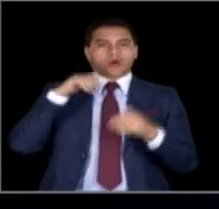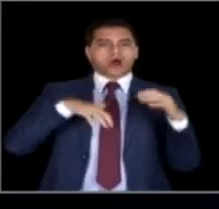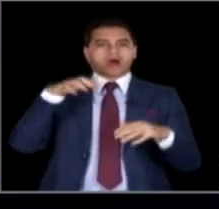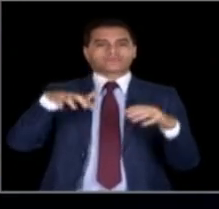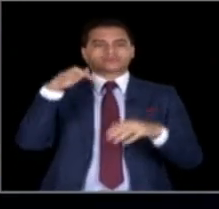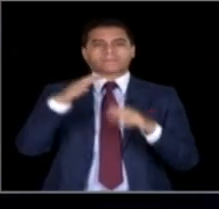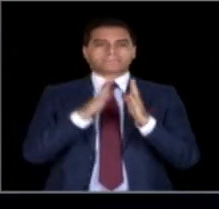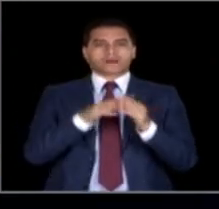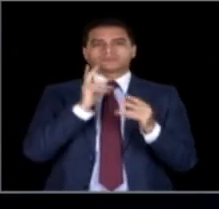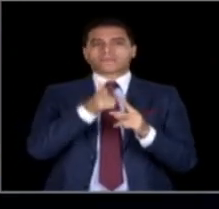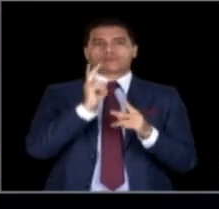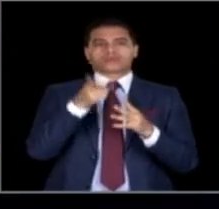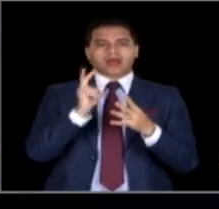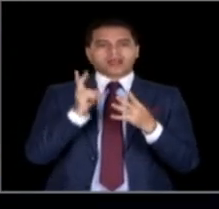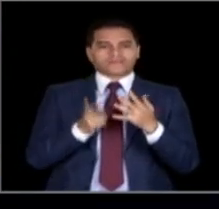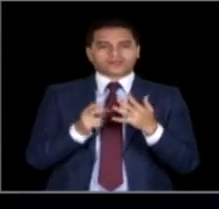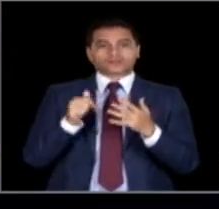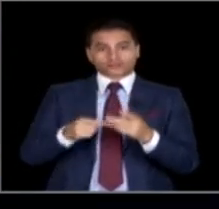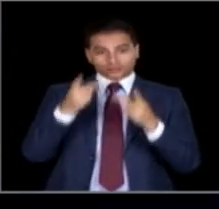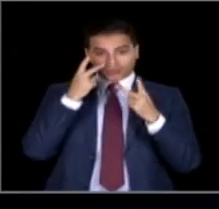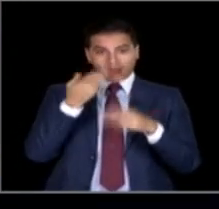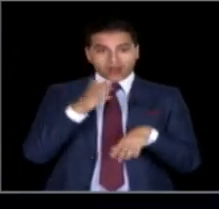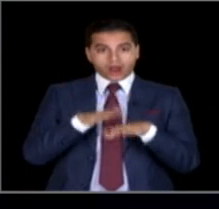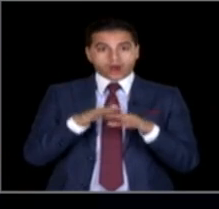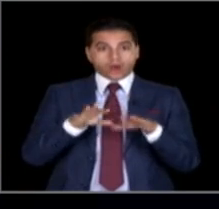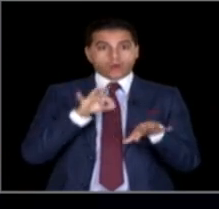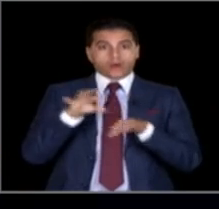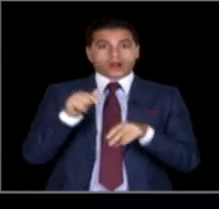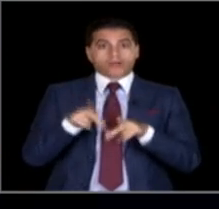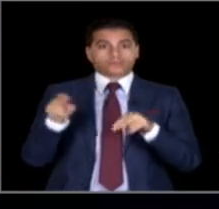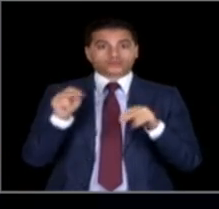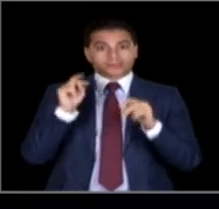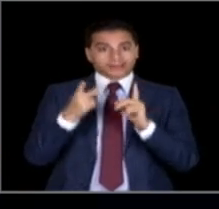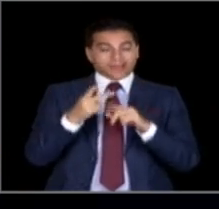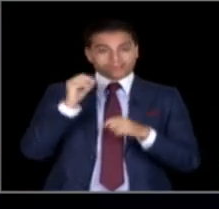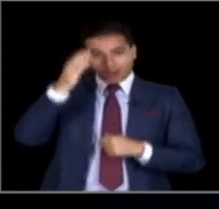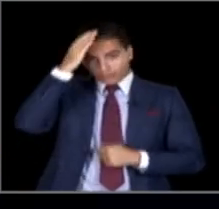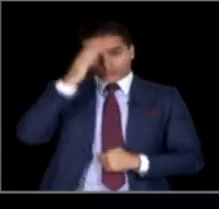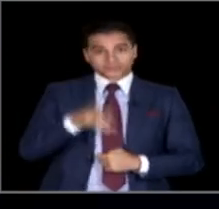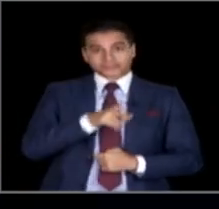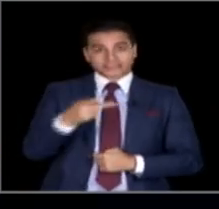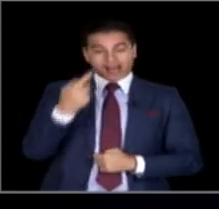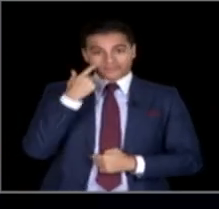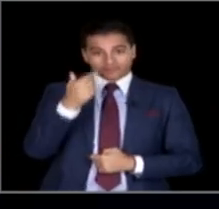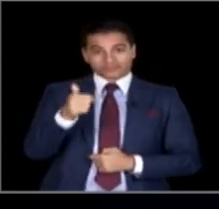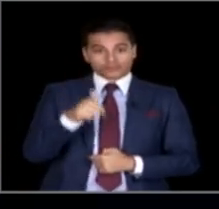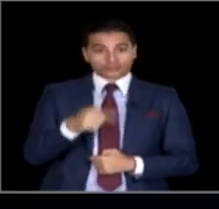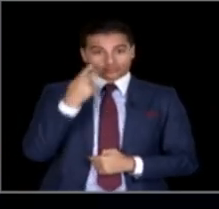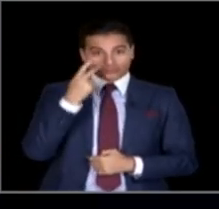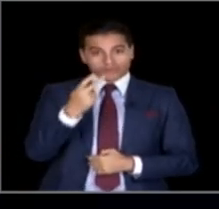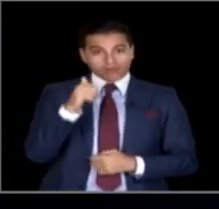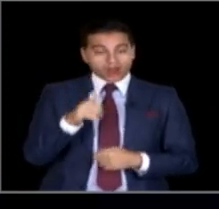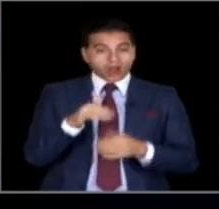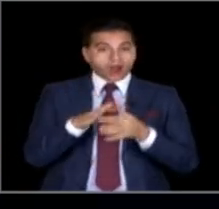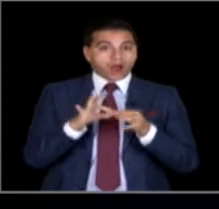محافظات مصرية مختلفة. تعالوا نتعرف على قرعة الموسم الثاني للعباقرة قادرون باختلاف ونشوف